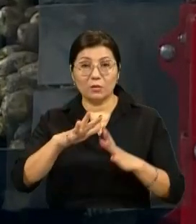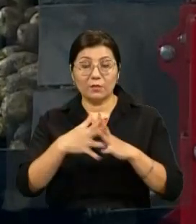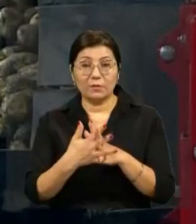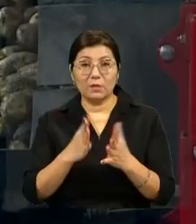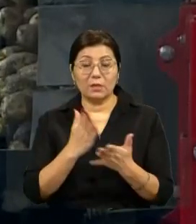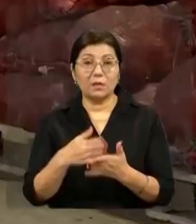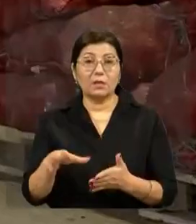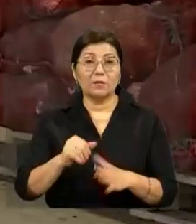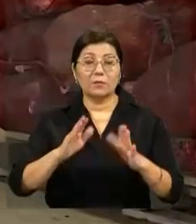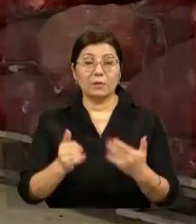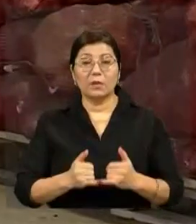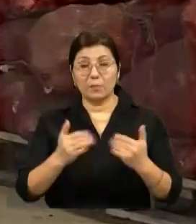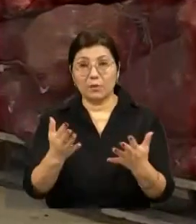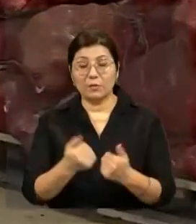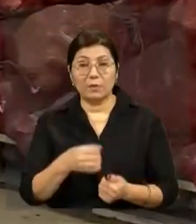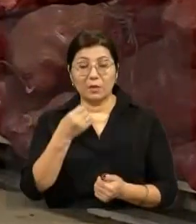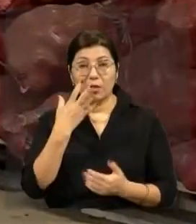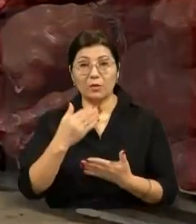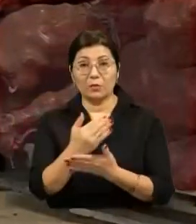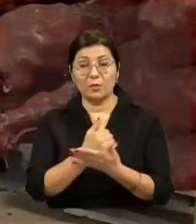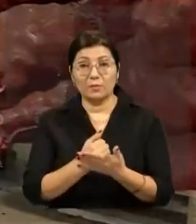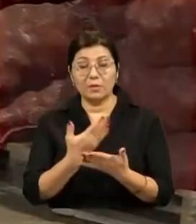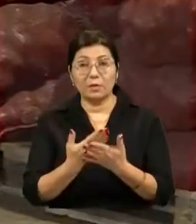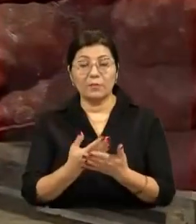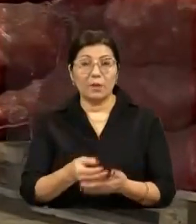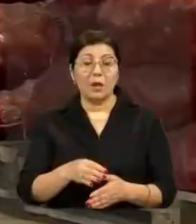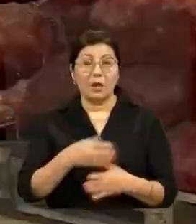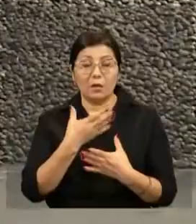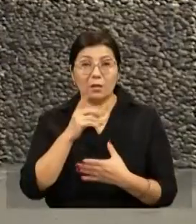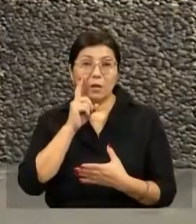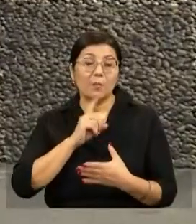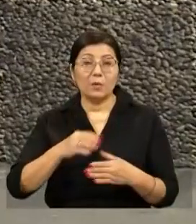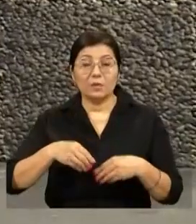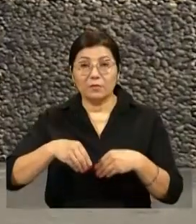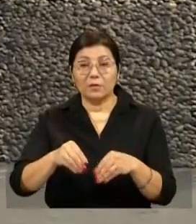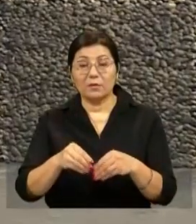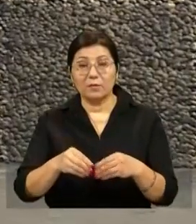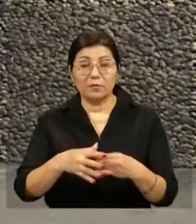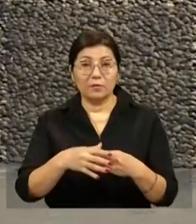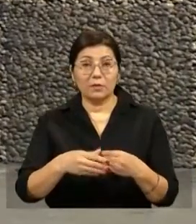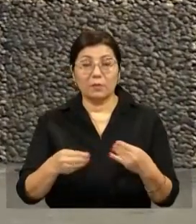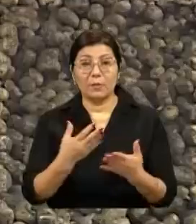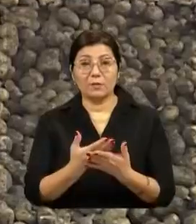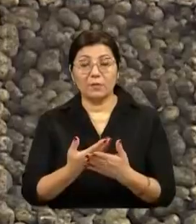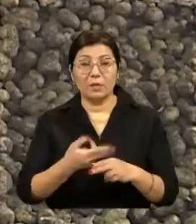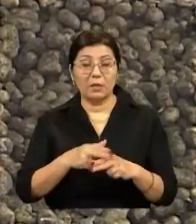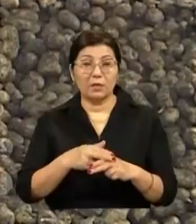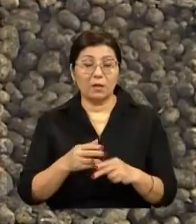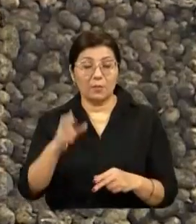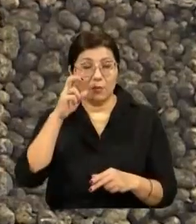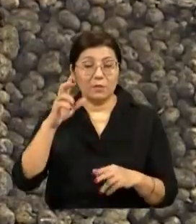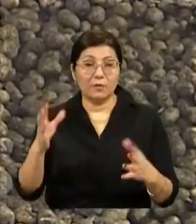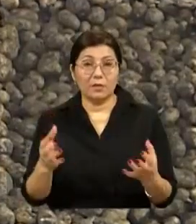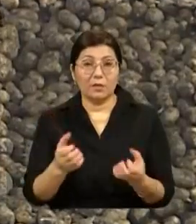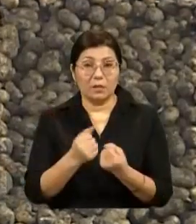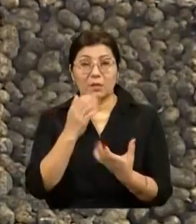Здесь созданы все условия для получения хорошего урожая. Плодородная почва, орошаемые земли, восстановленные при поддержке государства. Это значительно способствует